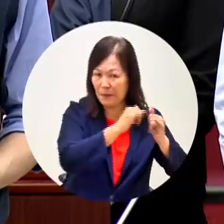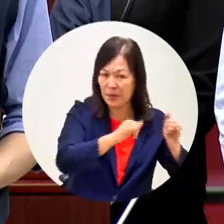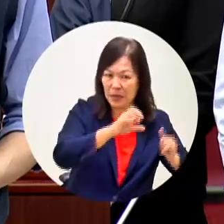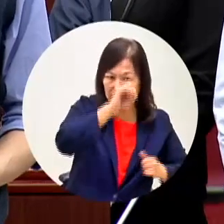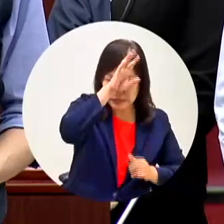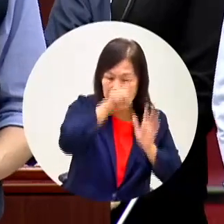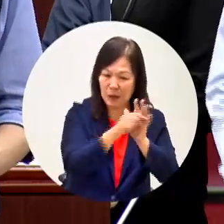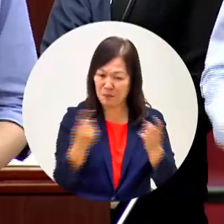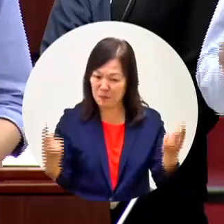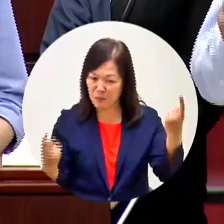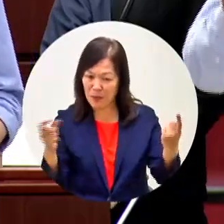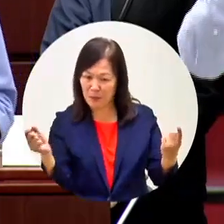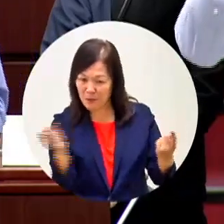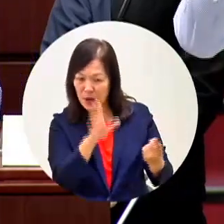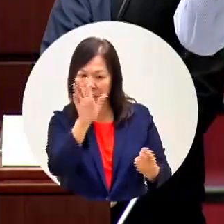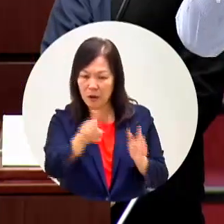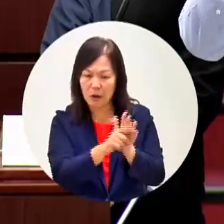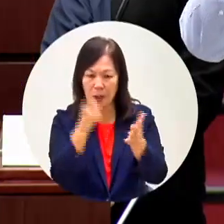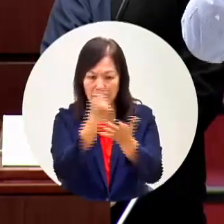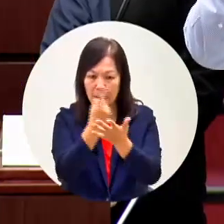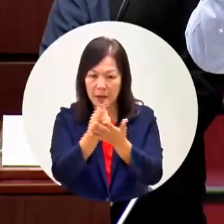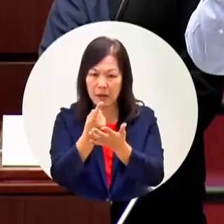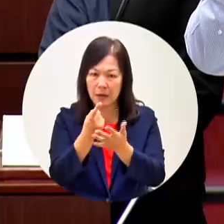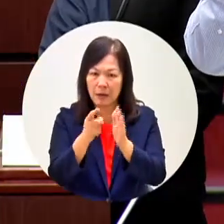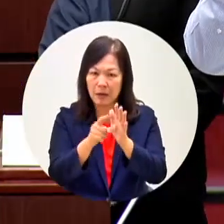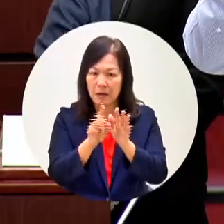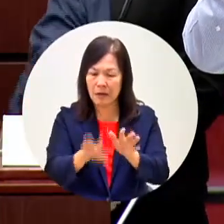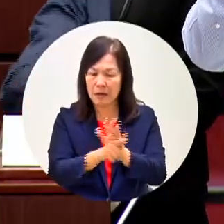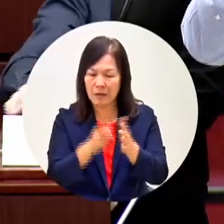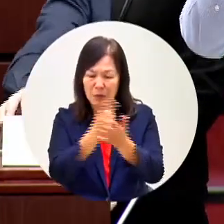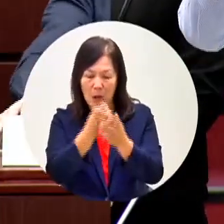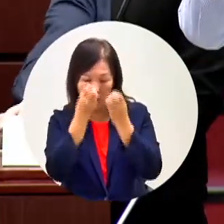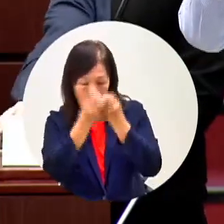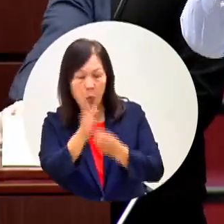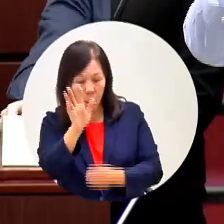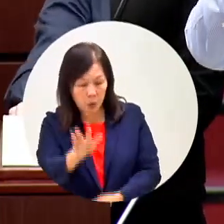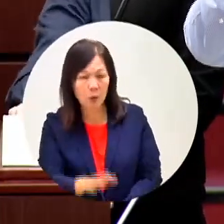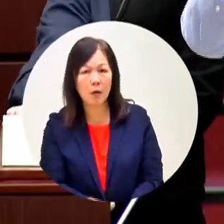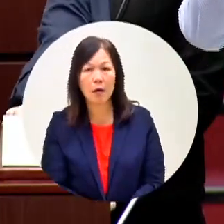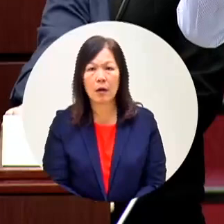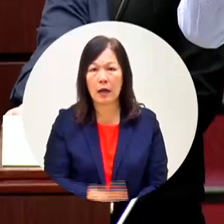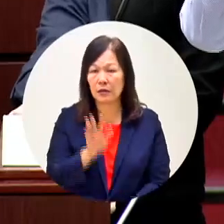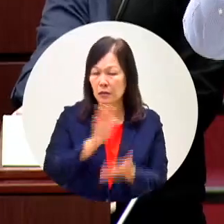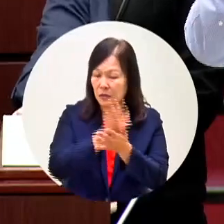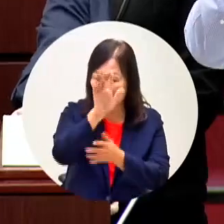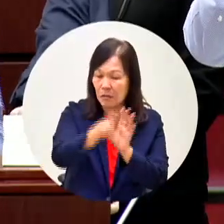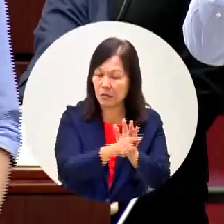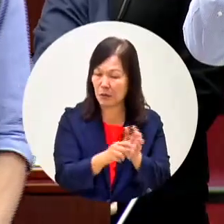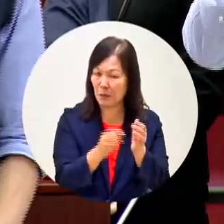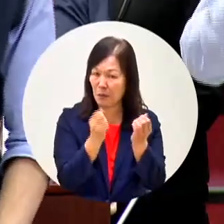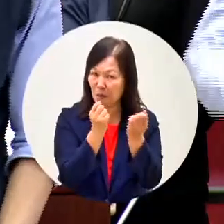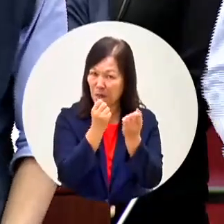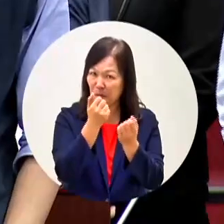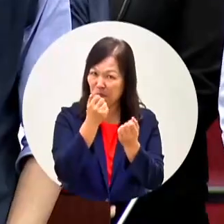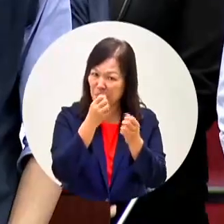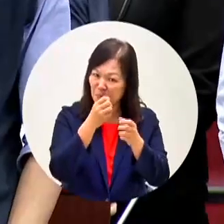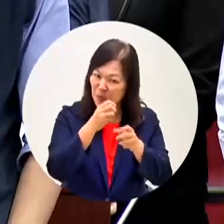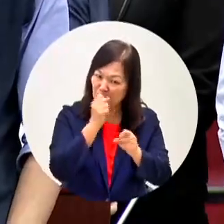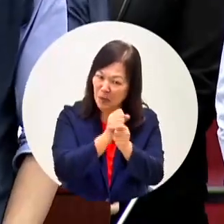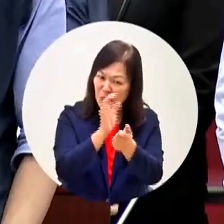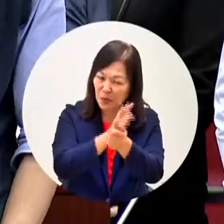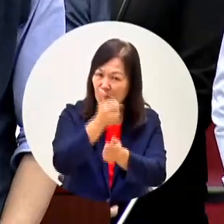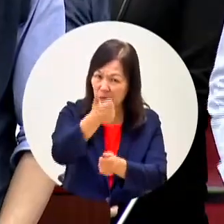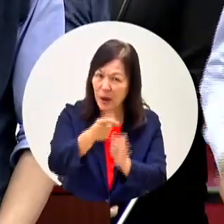镜啦。所以我咧建议讲，这是你未来的德政呢。你即、這个，我建议你若真了法度去实施去，吼、哦、啊